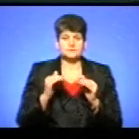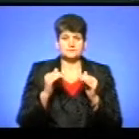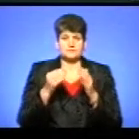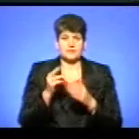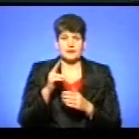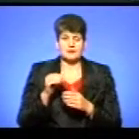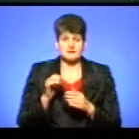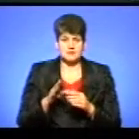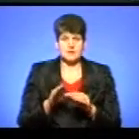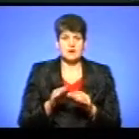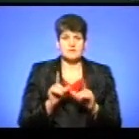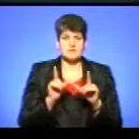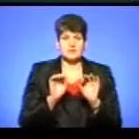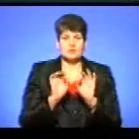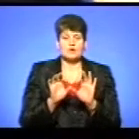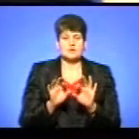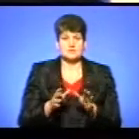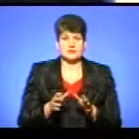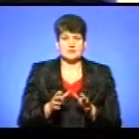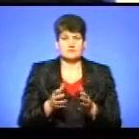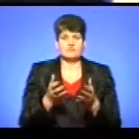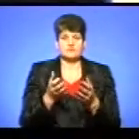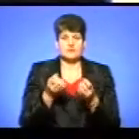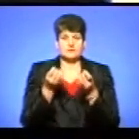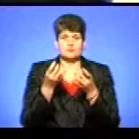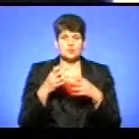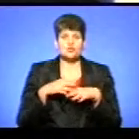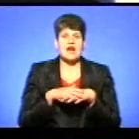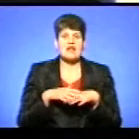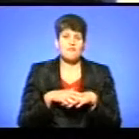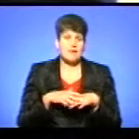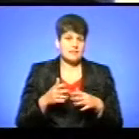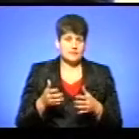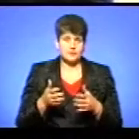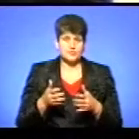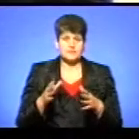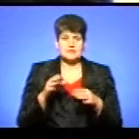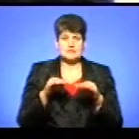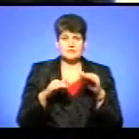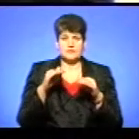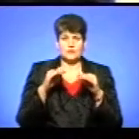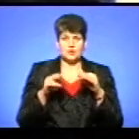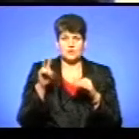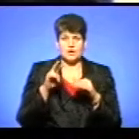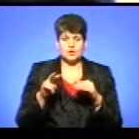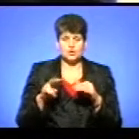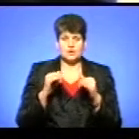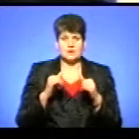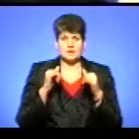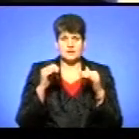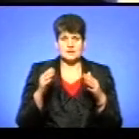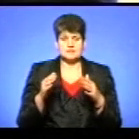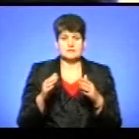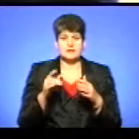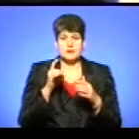цін перевізники пояснили так. Взявши просту арифметику, співвідношення долара, ріст паливно-мастильних